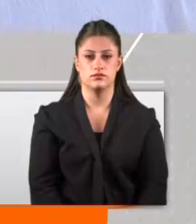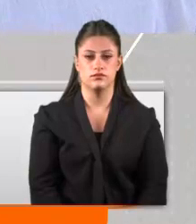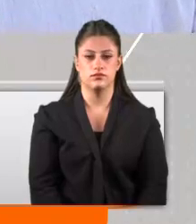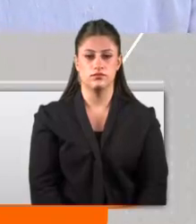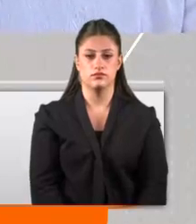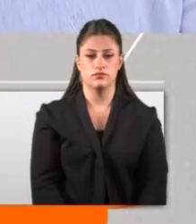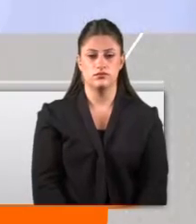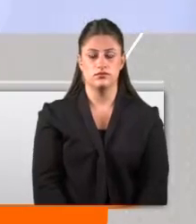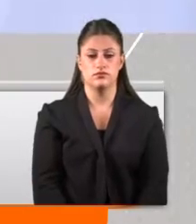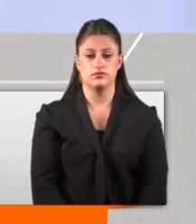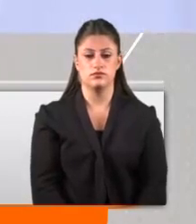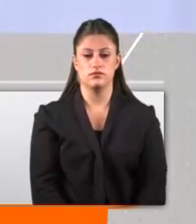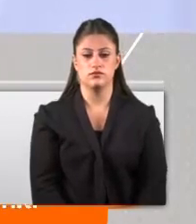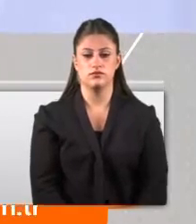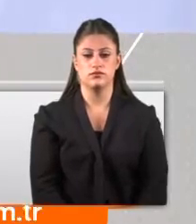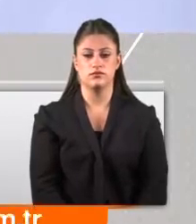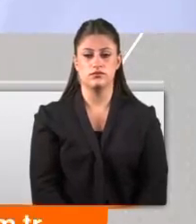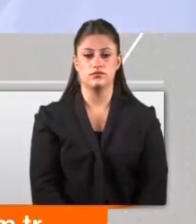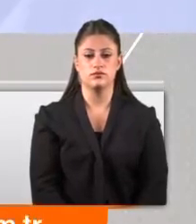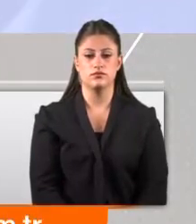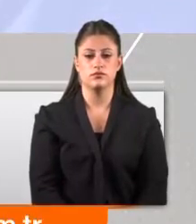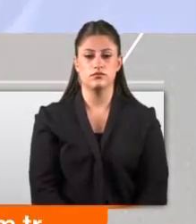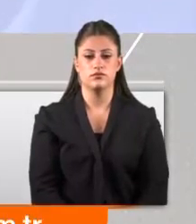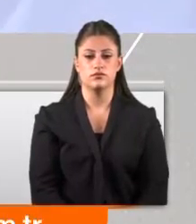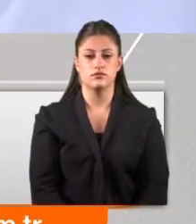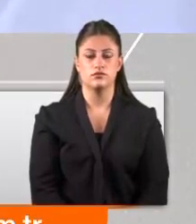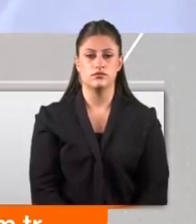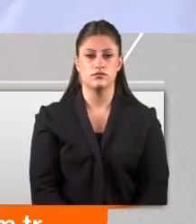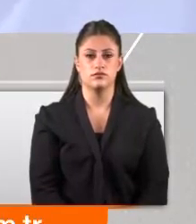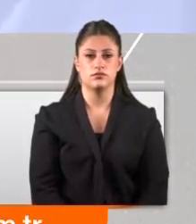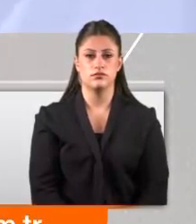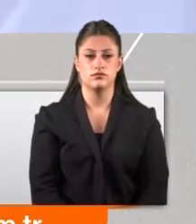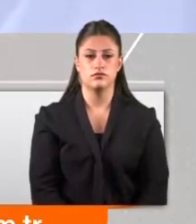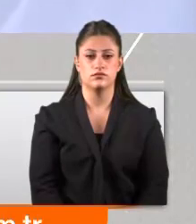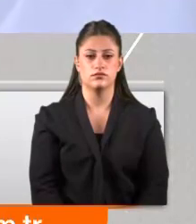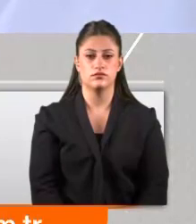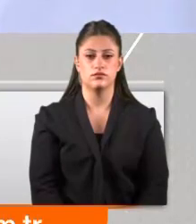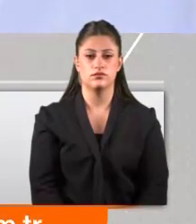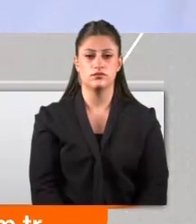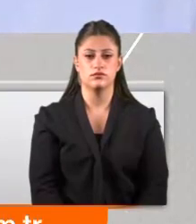örtbas etmek istediler. Parkı düzeltmişler yani, birkaç başka değişiklikler de